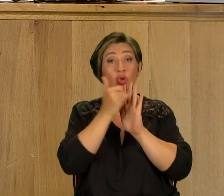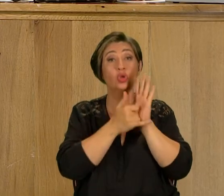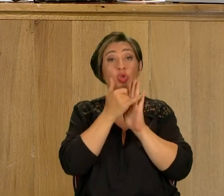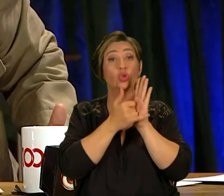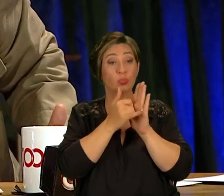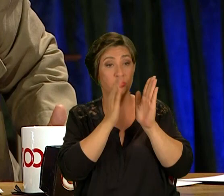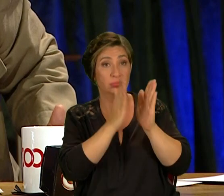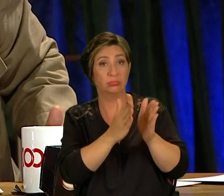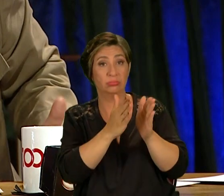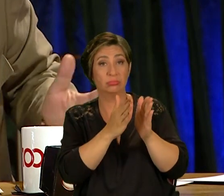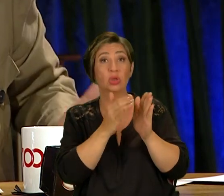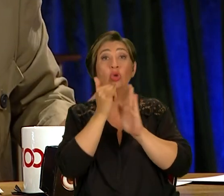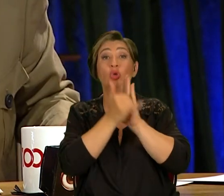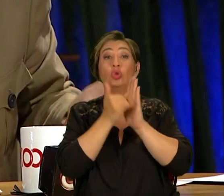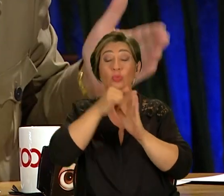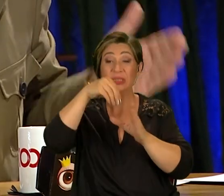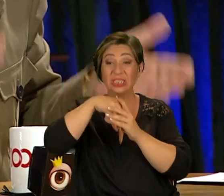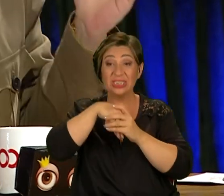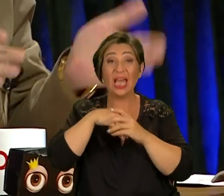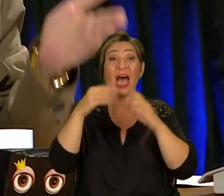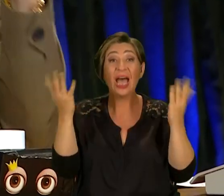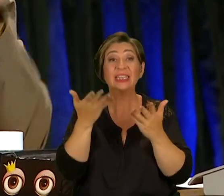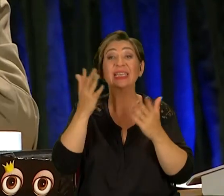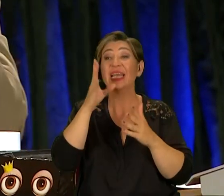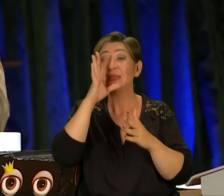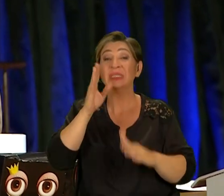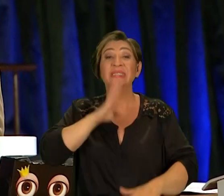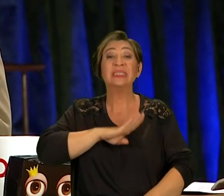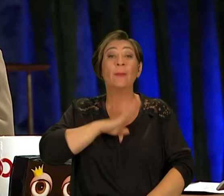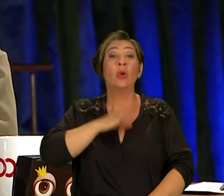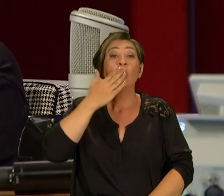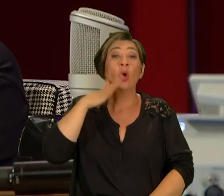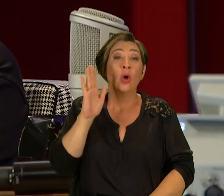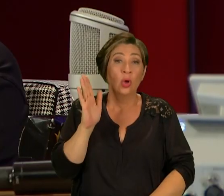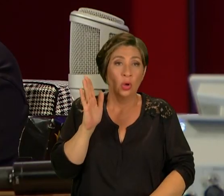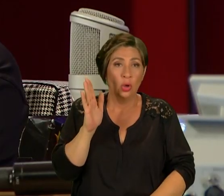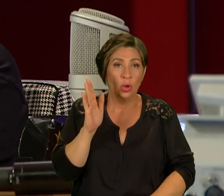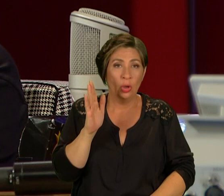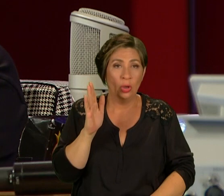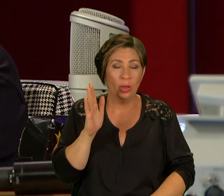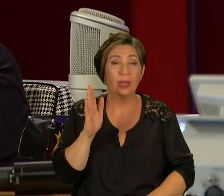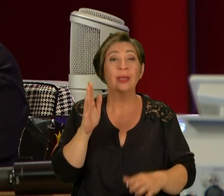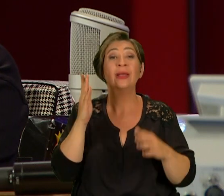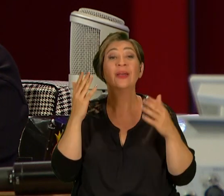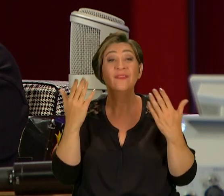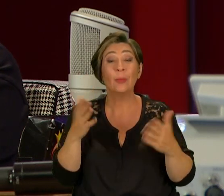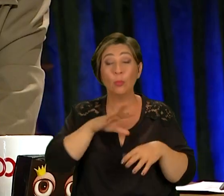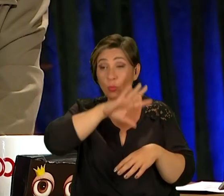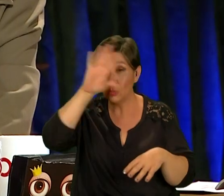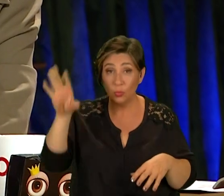YouTube'a kalmış durumda. Ve YouTube'da da artık kimsenin sabrı yok. Ve bütün